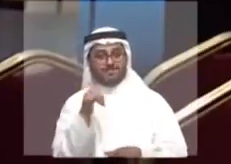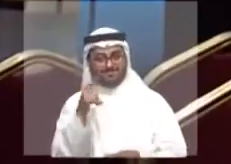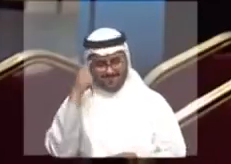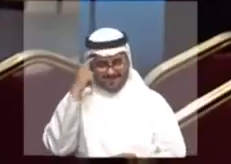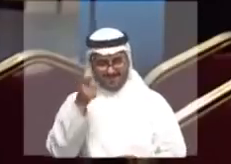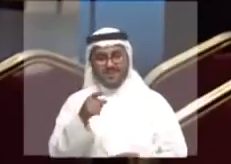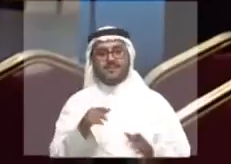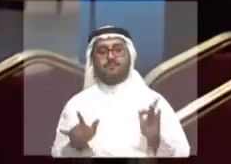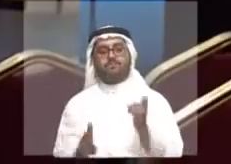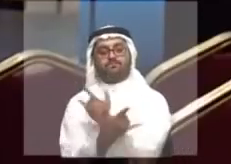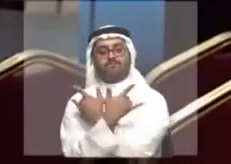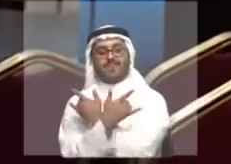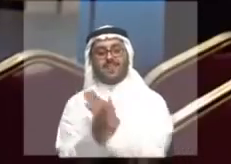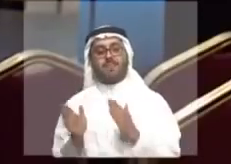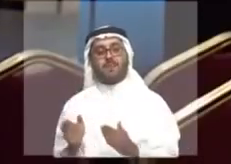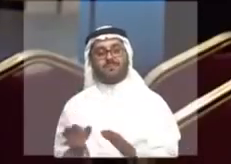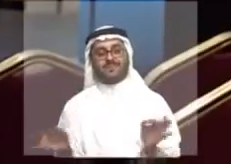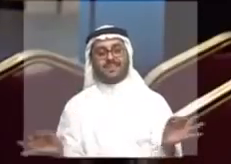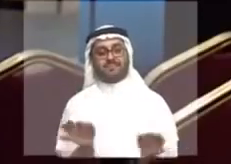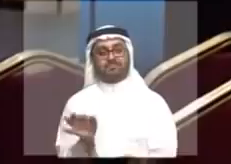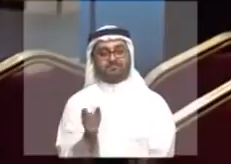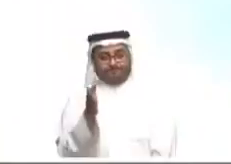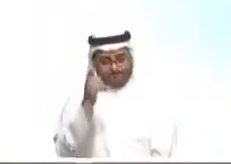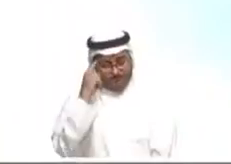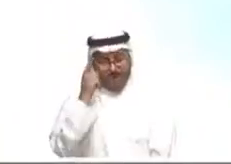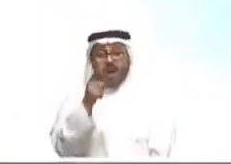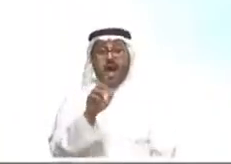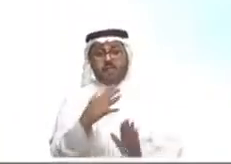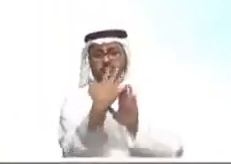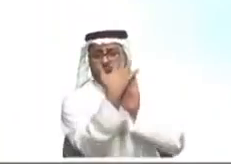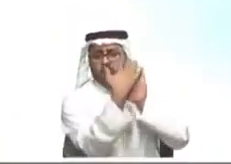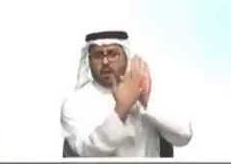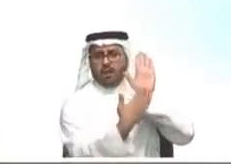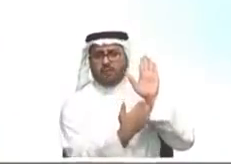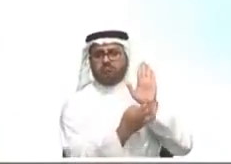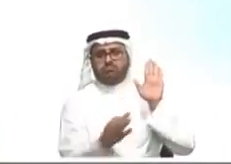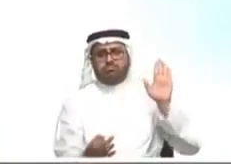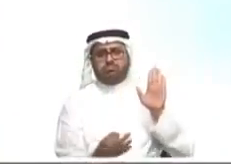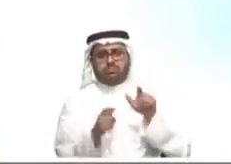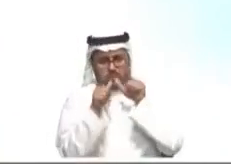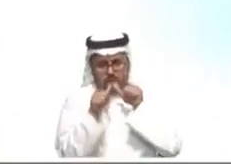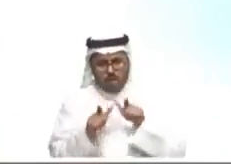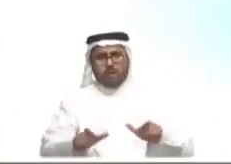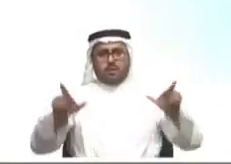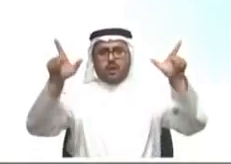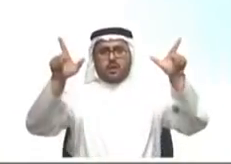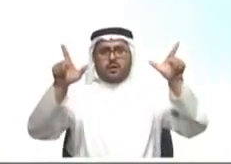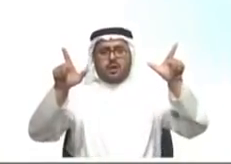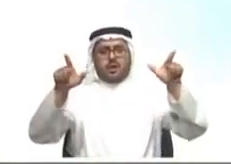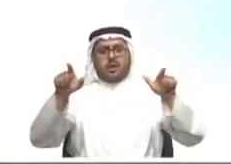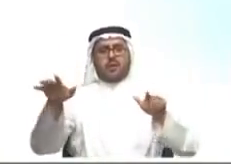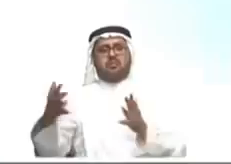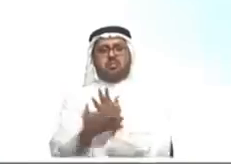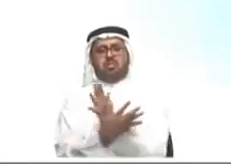كبير بمستوى الخطاب الذي قدم في هذا المساء إعلاميا على وجه الخصوص